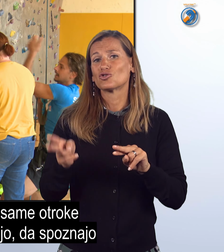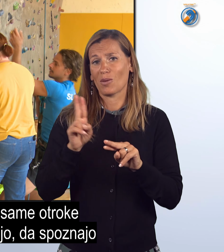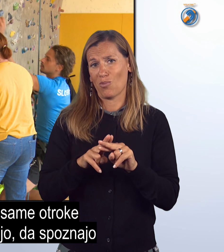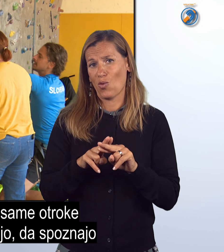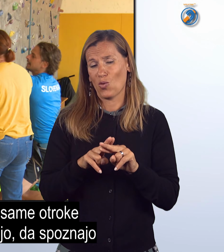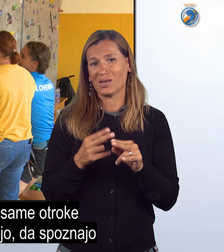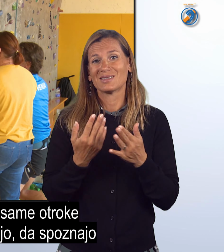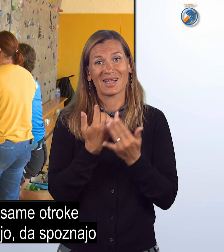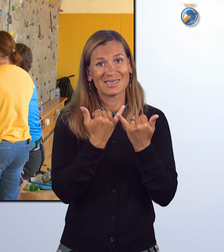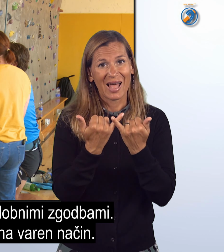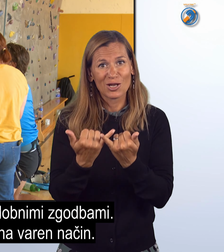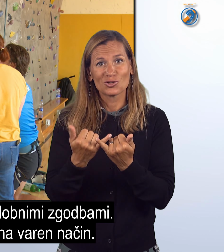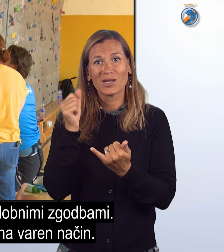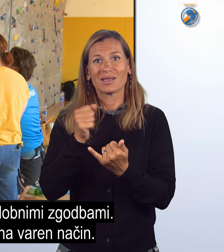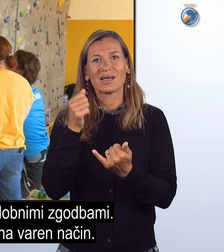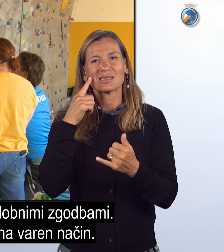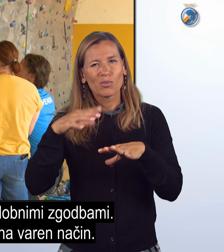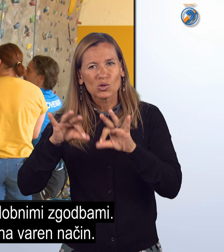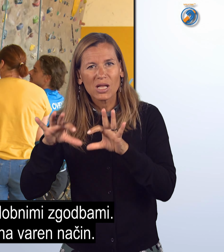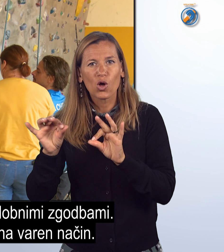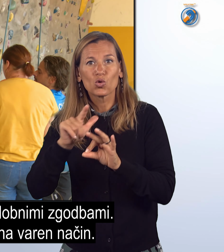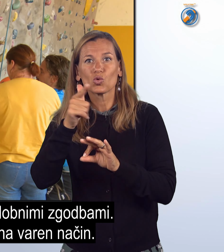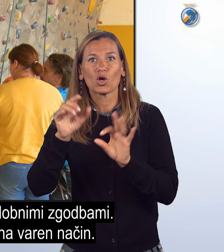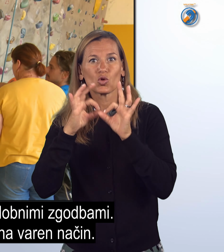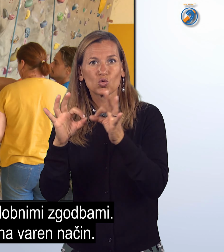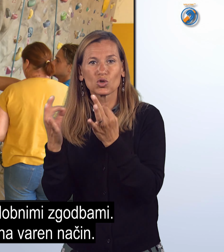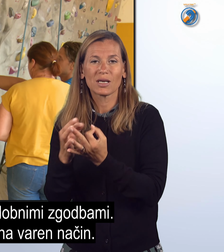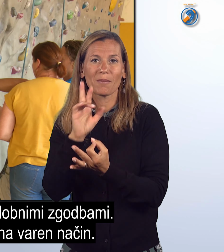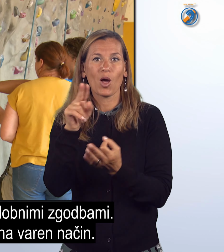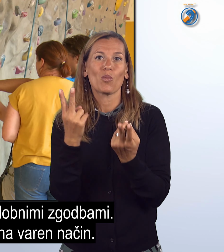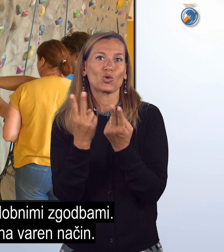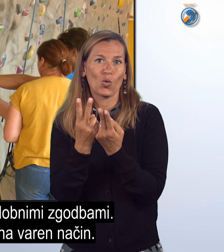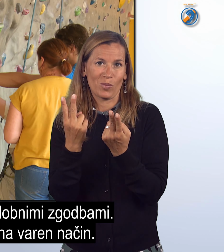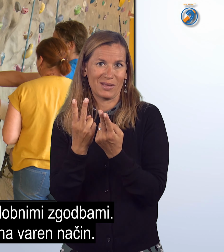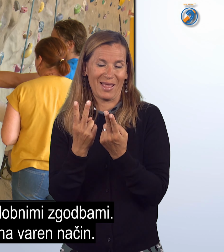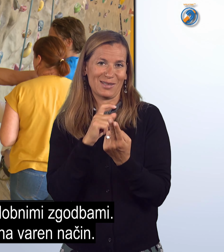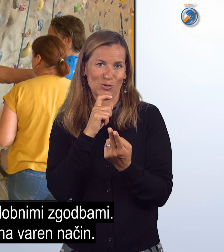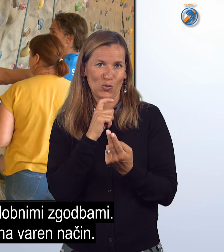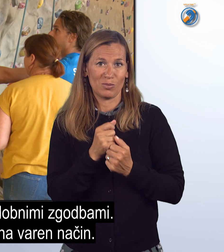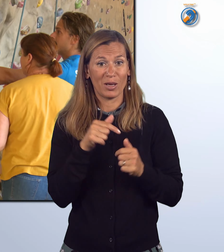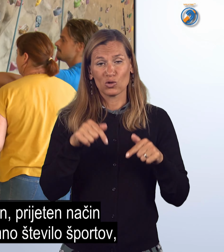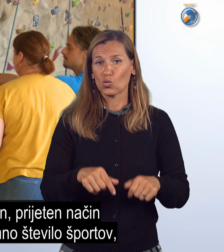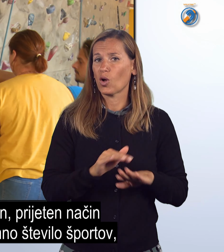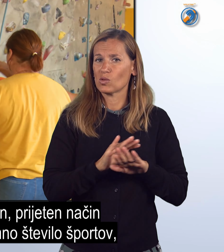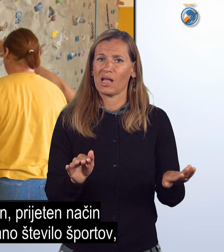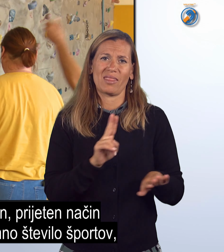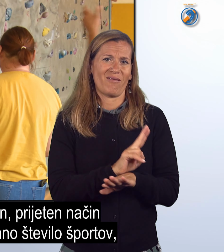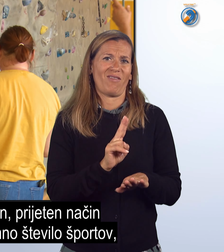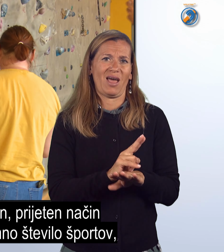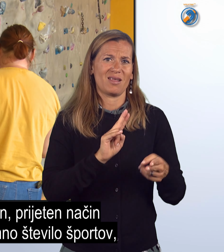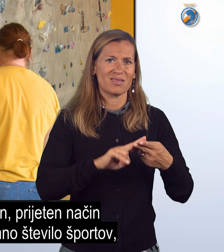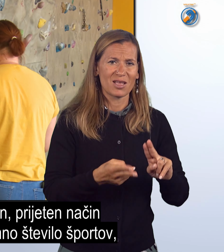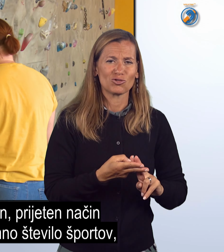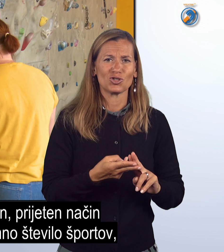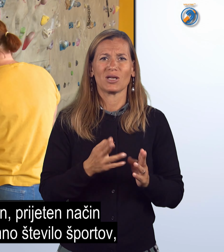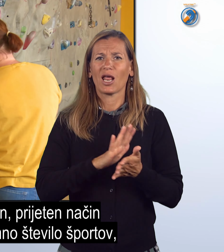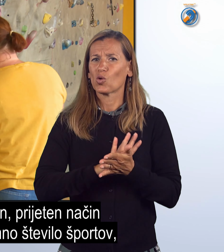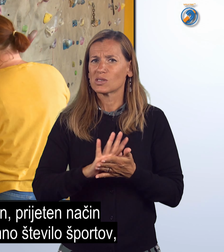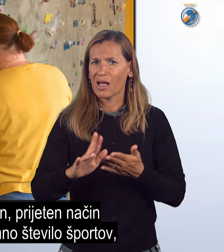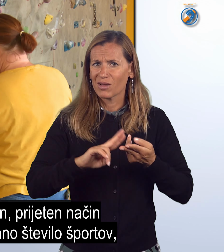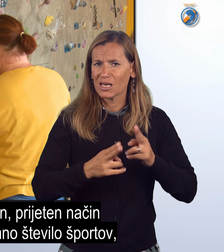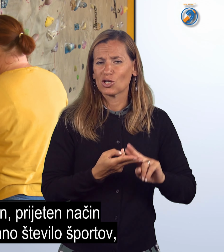starše, da vidijo, da spoznajo druge družine s podobnimi zgodbami. Tukaj imajo vse na varen način, zelo enostaven, na lušten